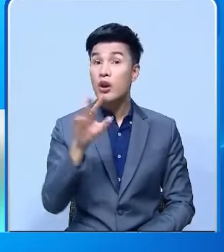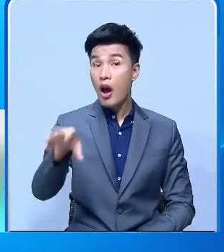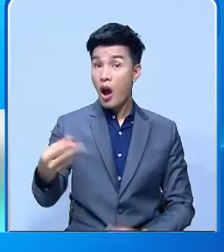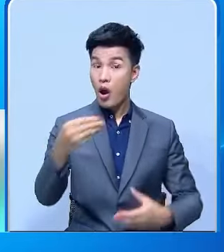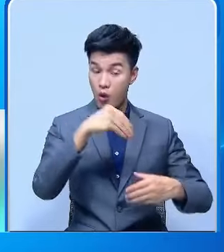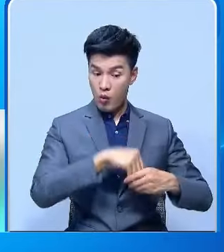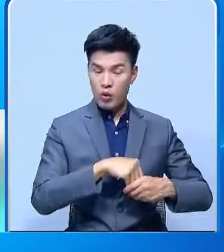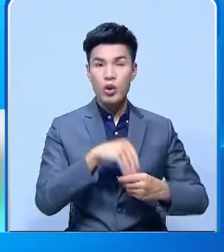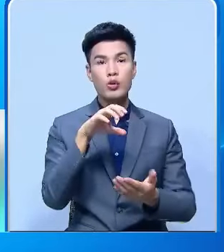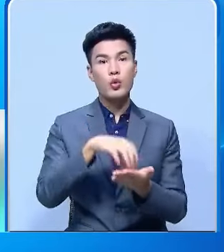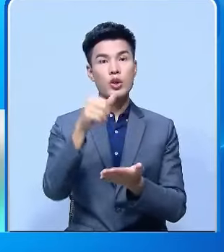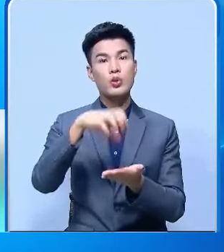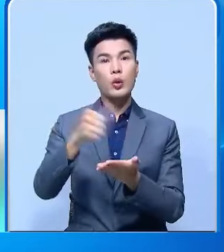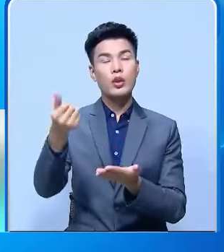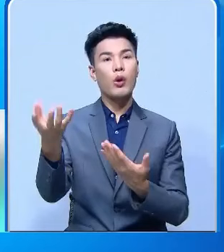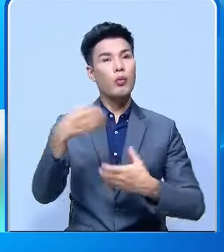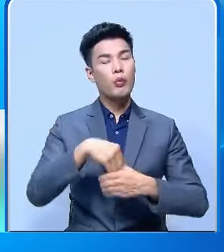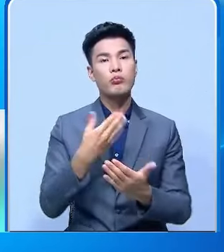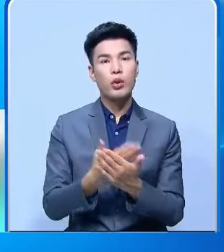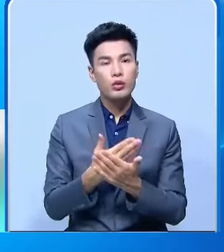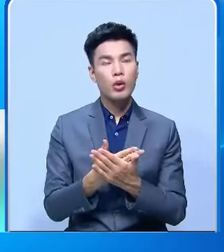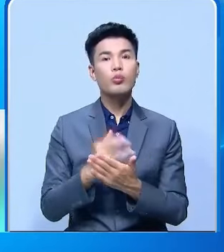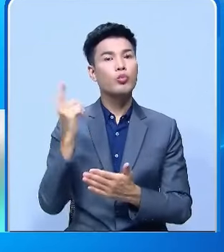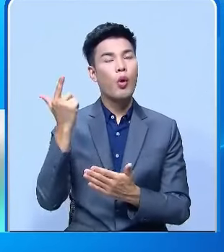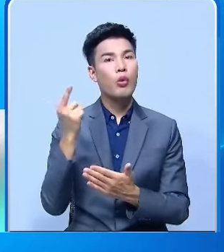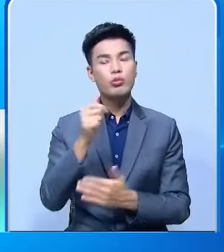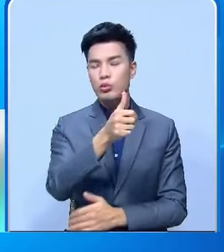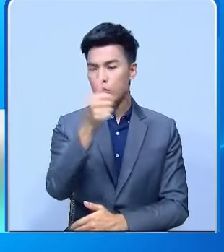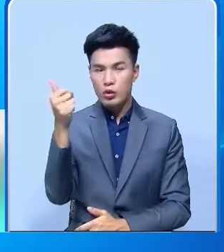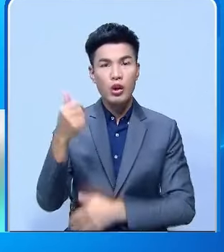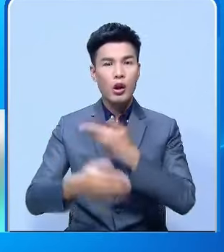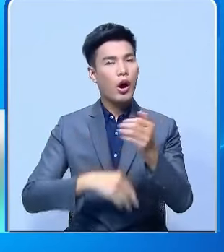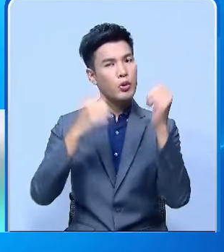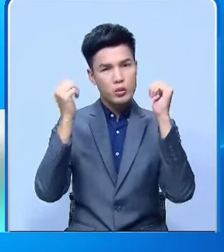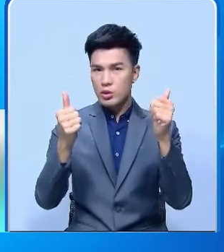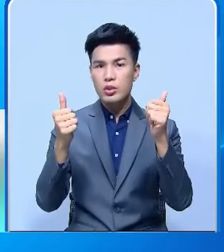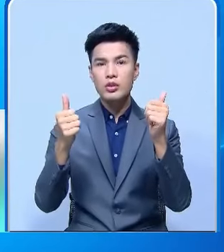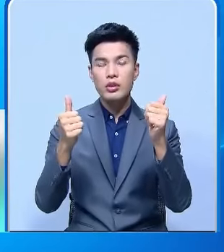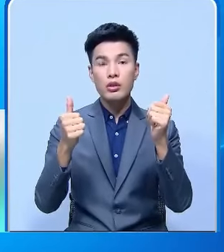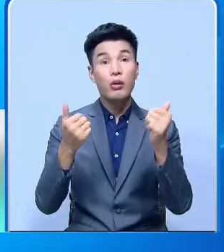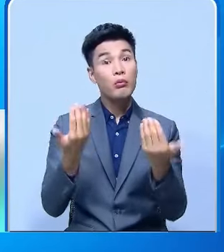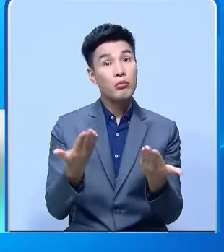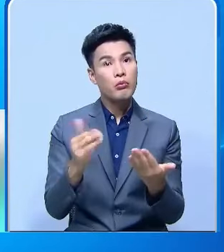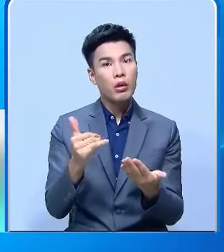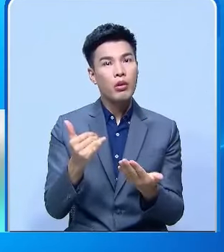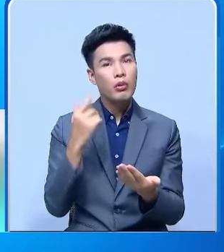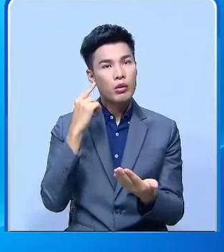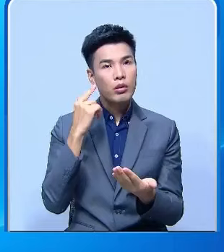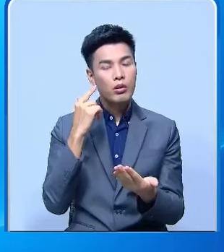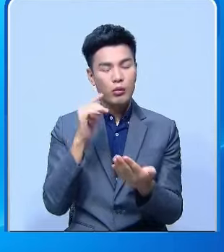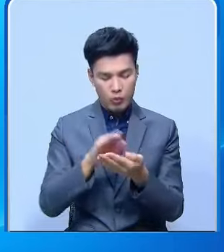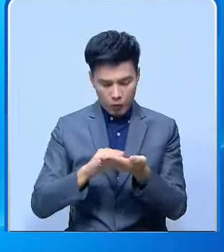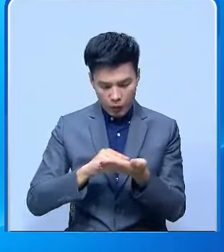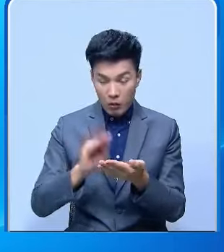จะเรียกโชคลาภเงินทองวาสนาค้าขายก็จะร่ำรวยแล้วบางคนนุเอาไปแบบทาผงขมิ้นน่ะ